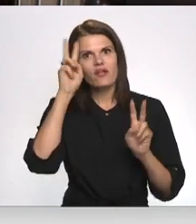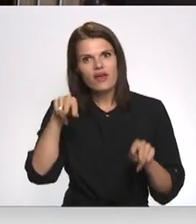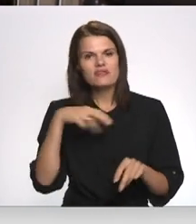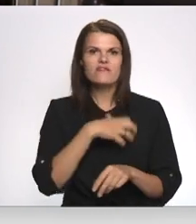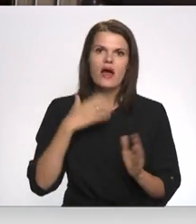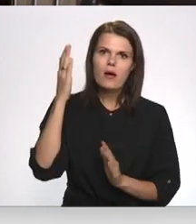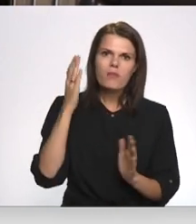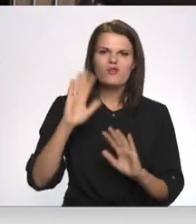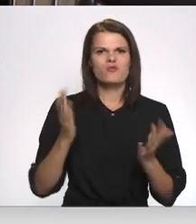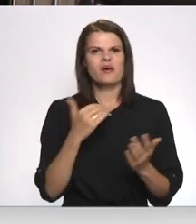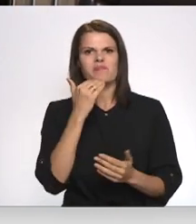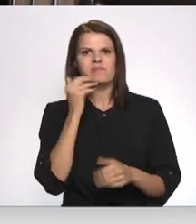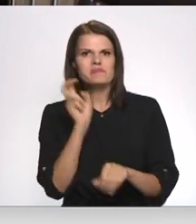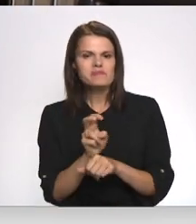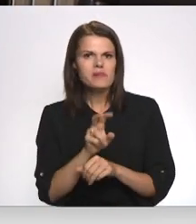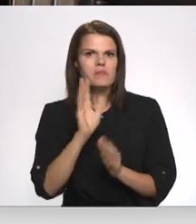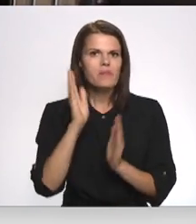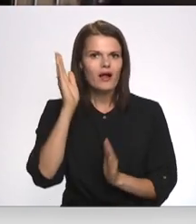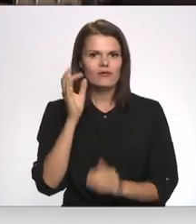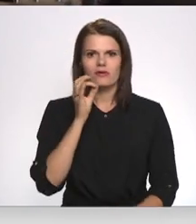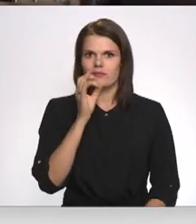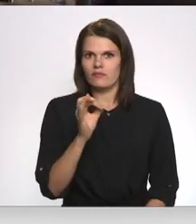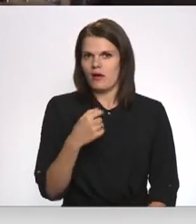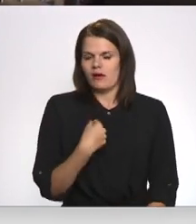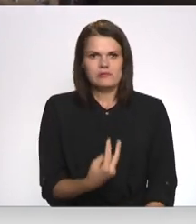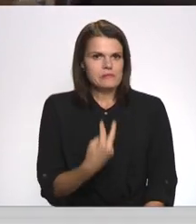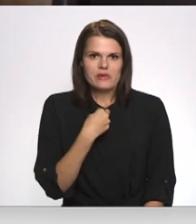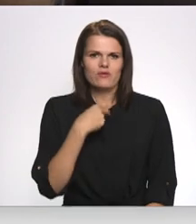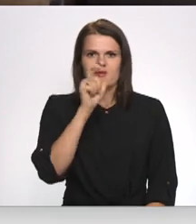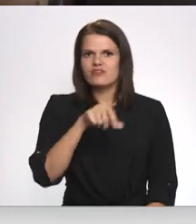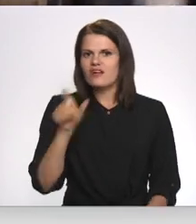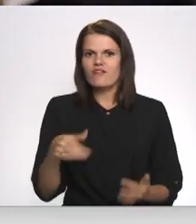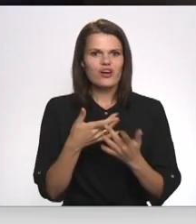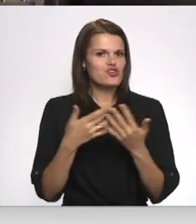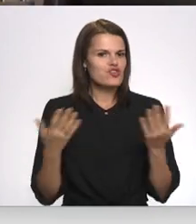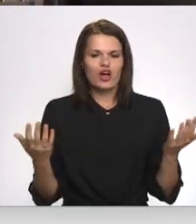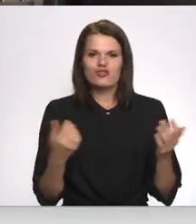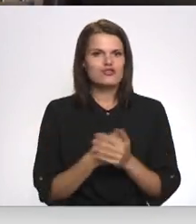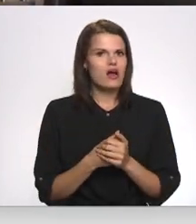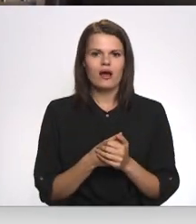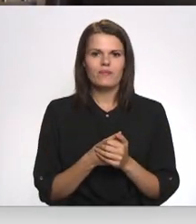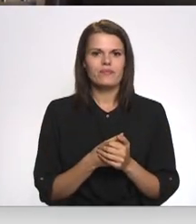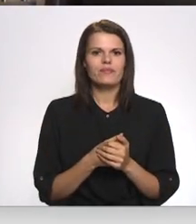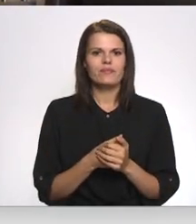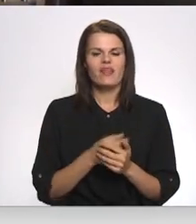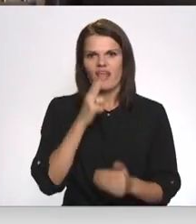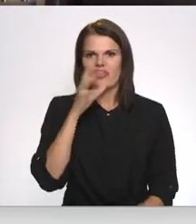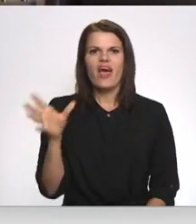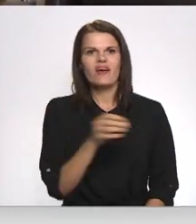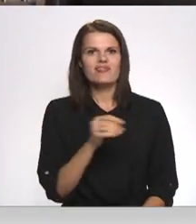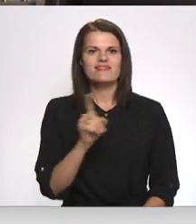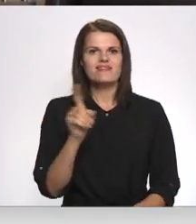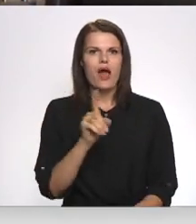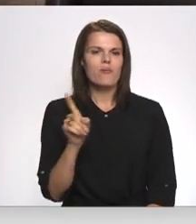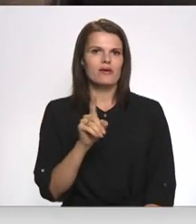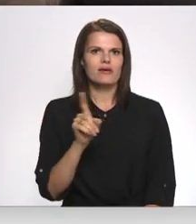vai drīzāk nedosies? Lai es brīnos, cilvēki ir dažādi un var sakot, ne visiem ir tāda